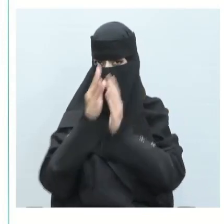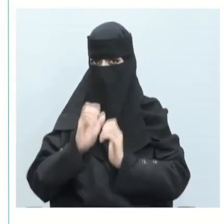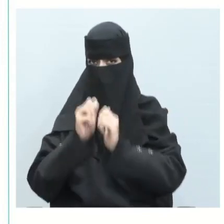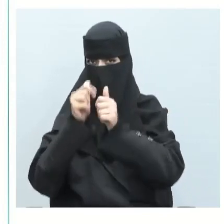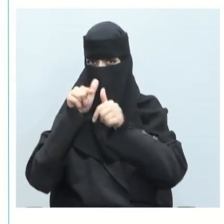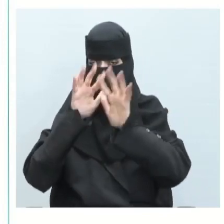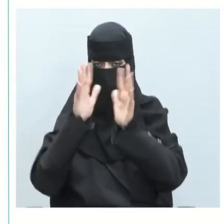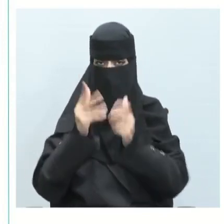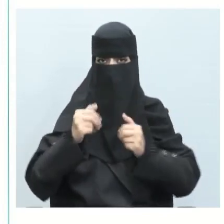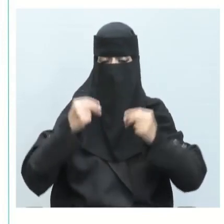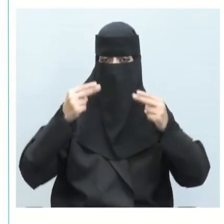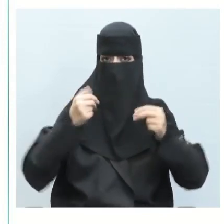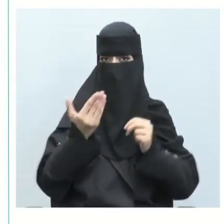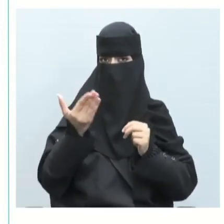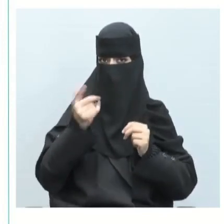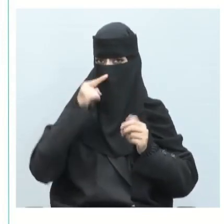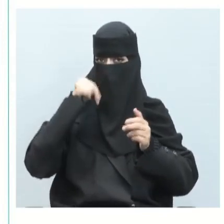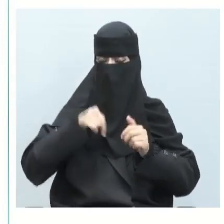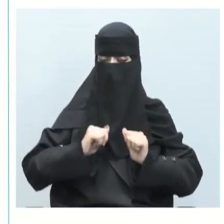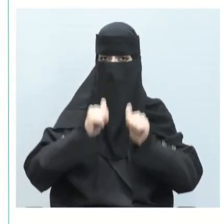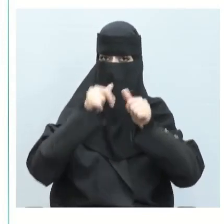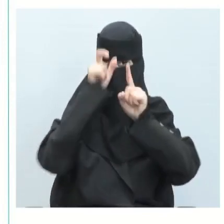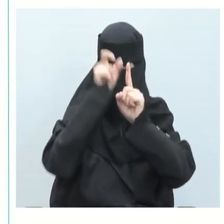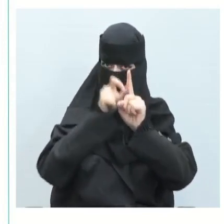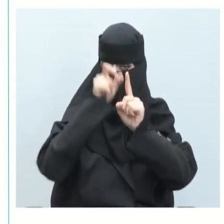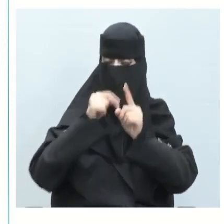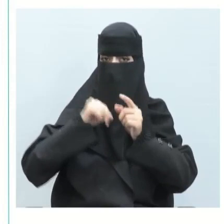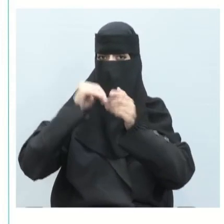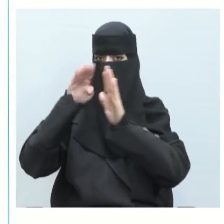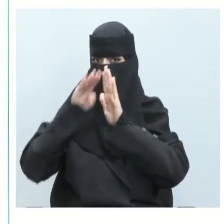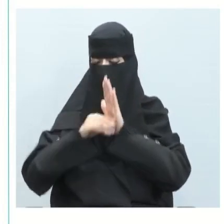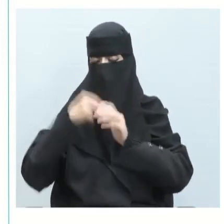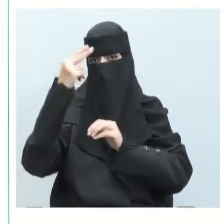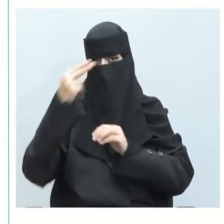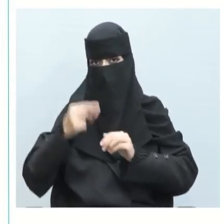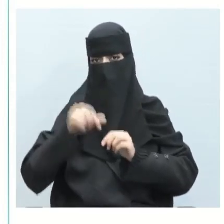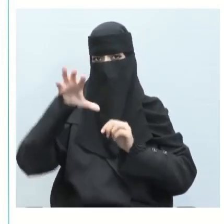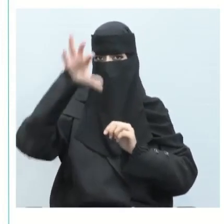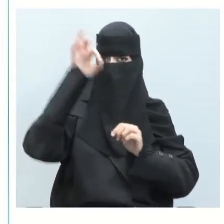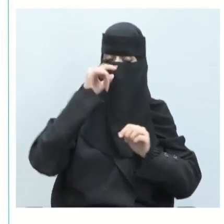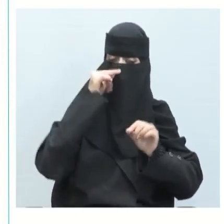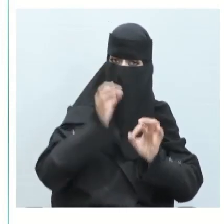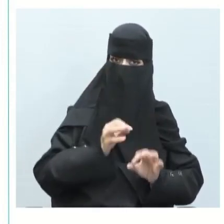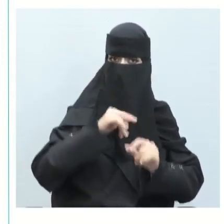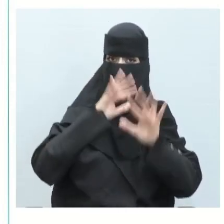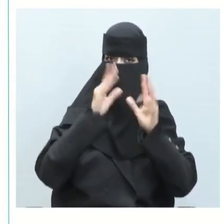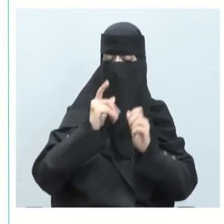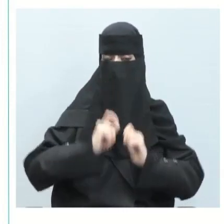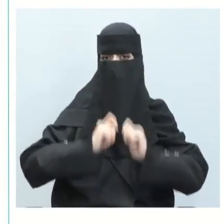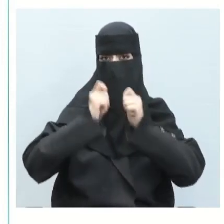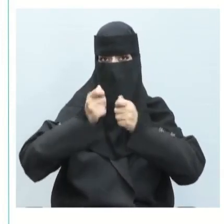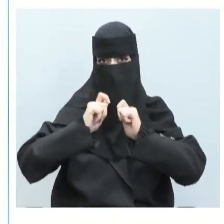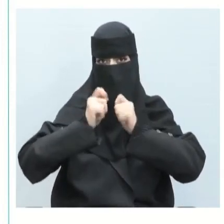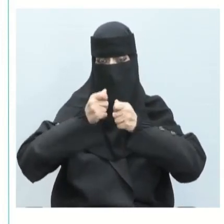ذكرنا كل فعاليه ما قبل الفعاليه هنالك اشخاص ينظمون يصممون يختارون هنالك هدر في